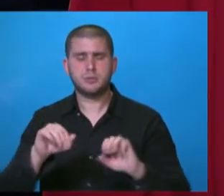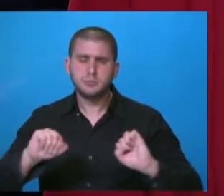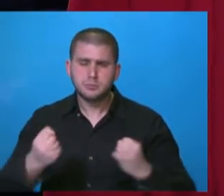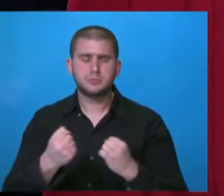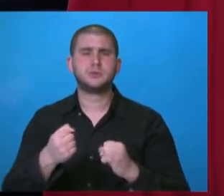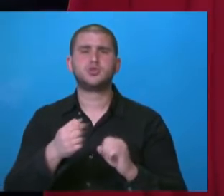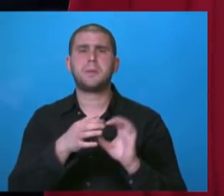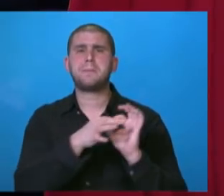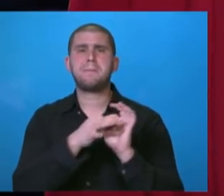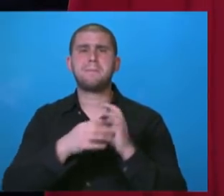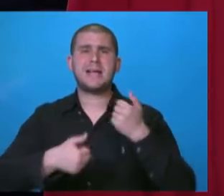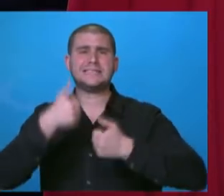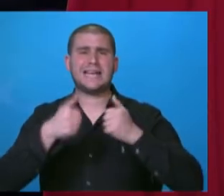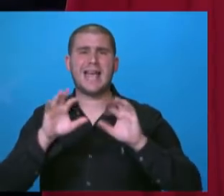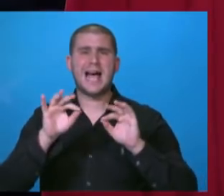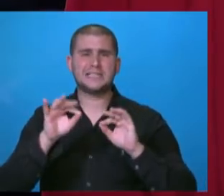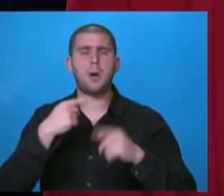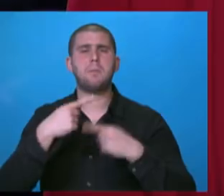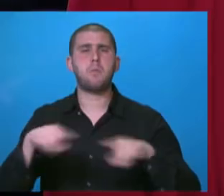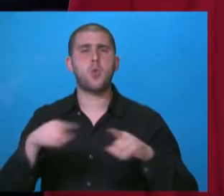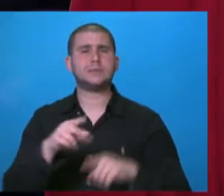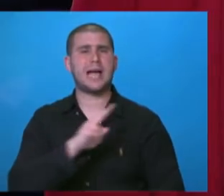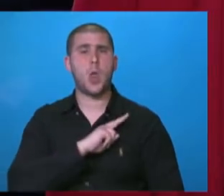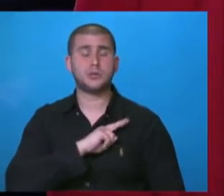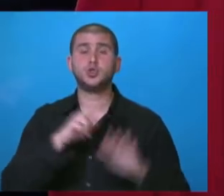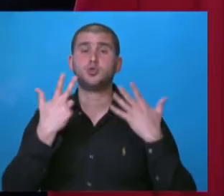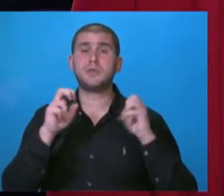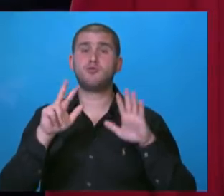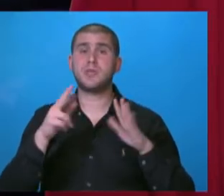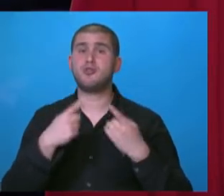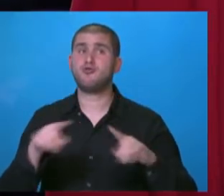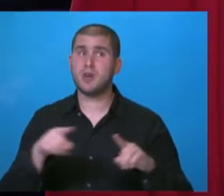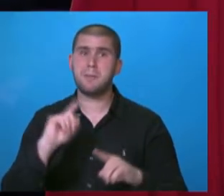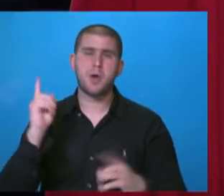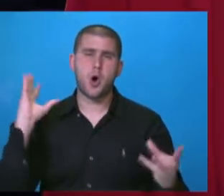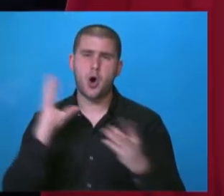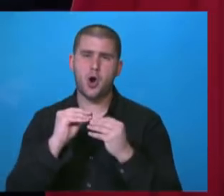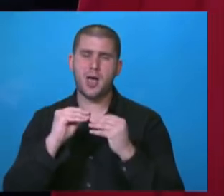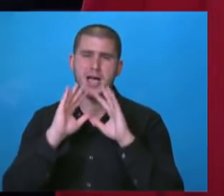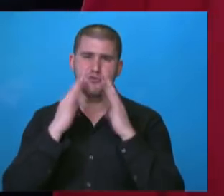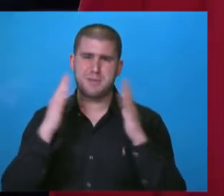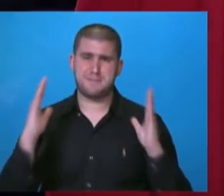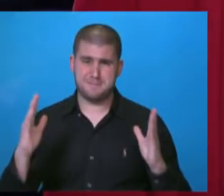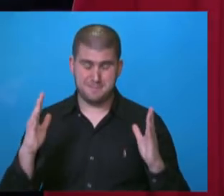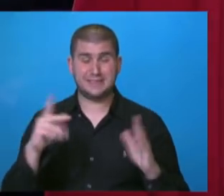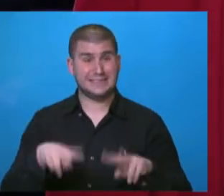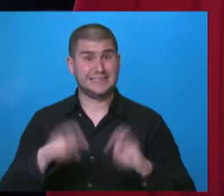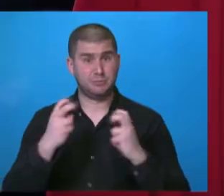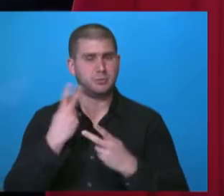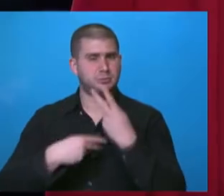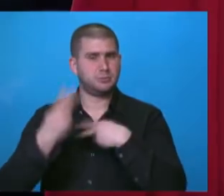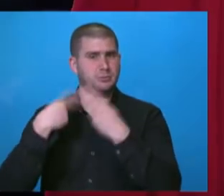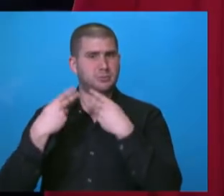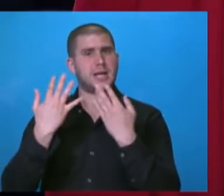העשור במוזיקה הלועזית. 88 שירים מכל העשור הזה. אז עבורנו זאת הזדמנות לחזור הלילה